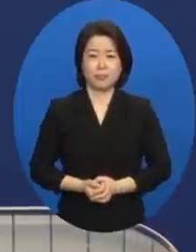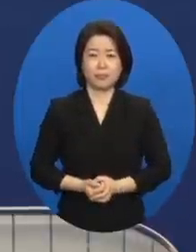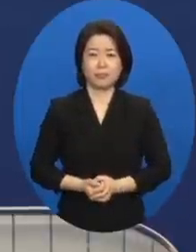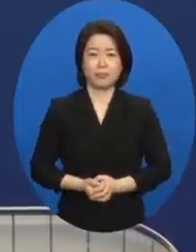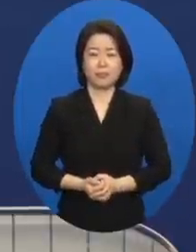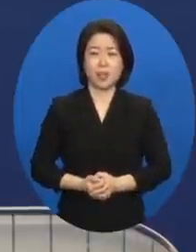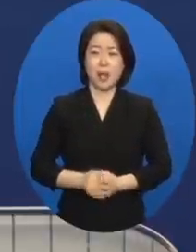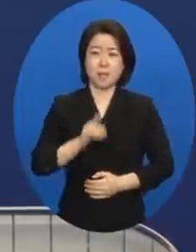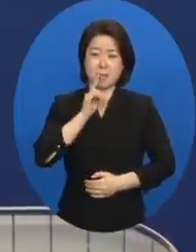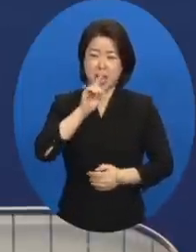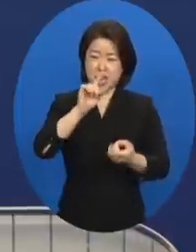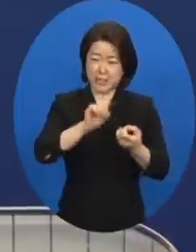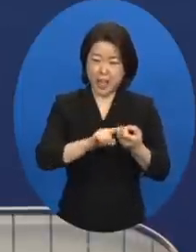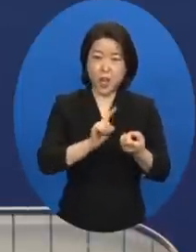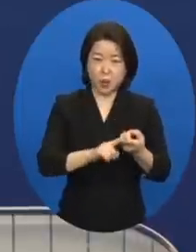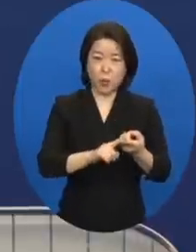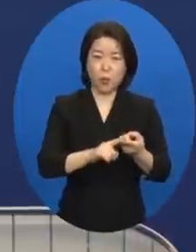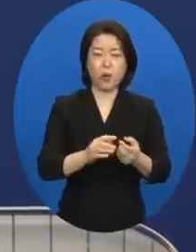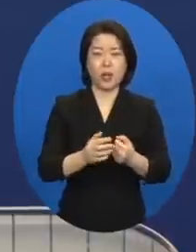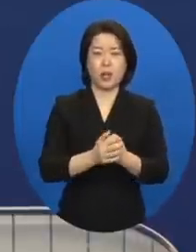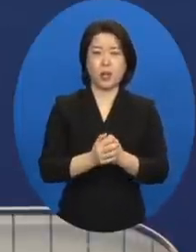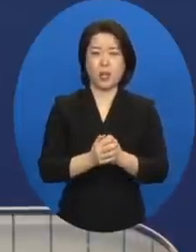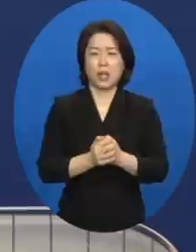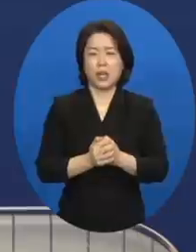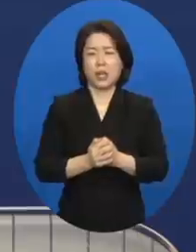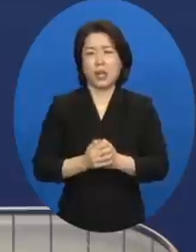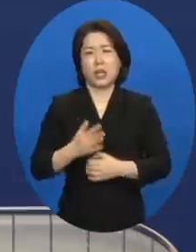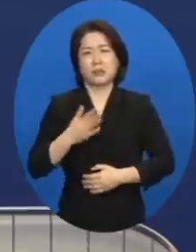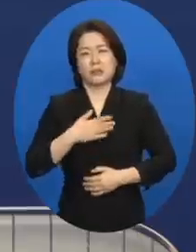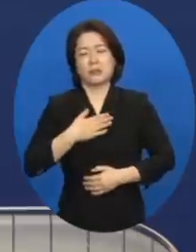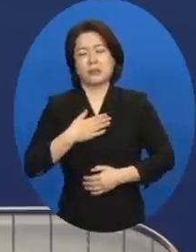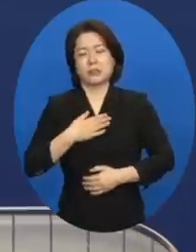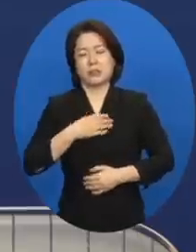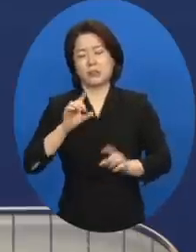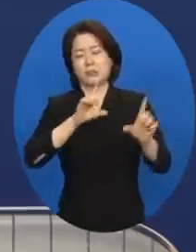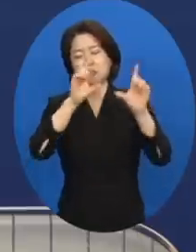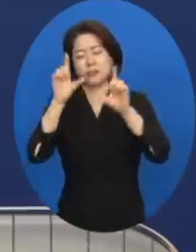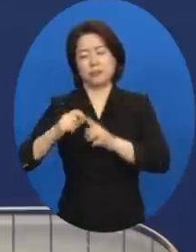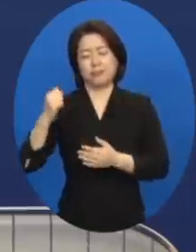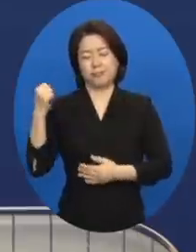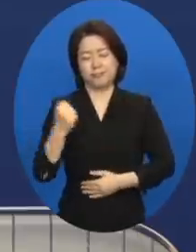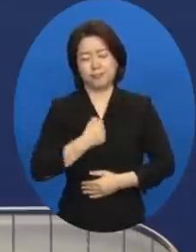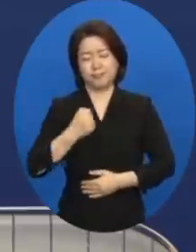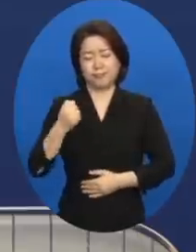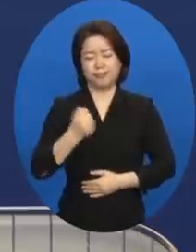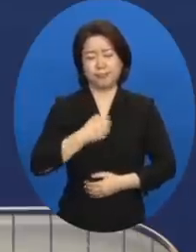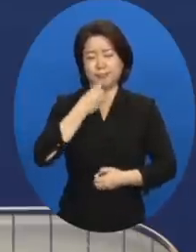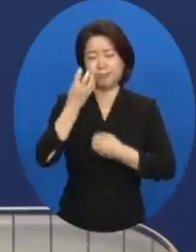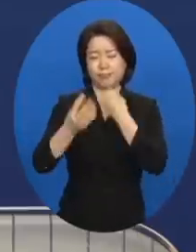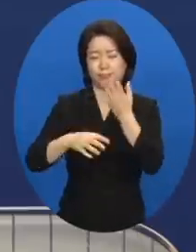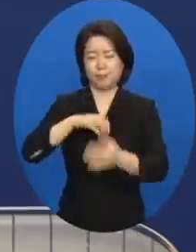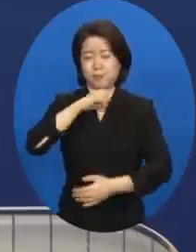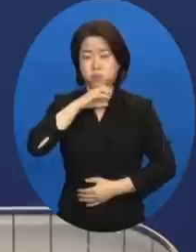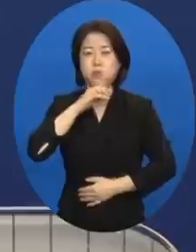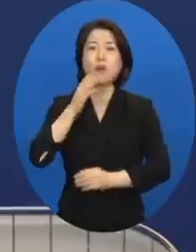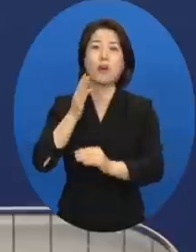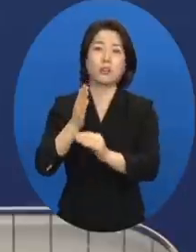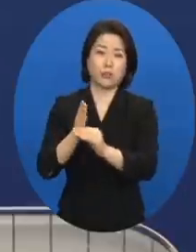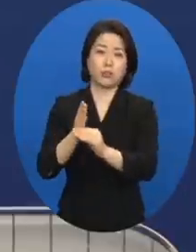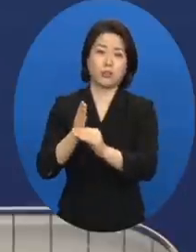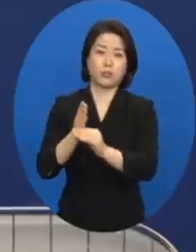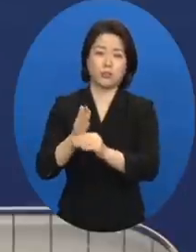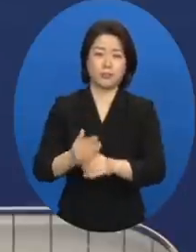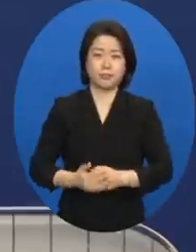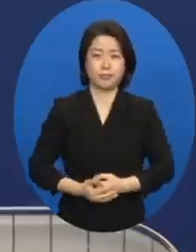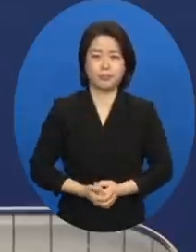말 그대로 신세 한탄을 하고 있다는 거죠.